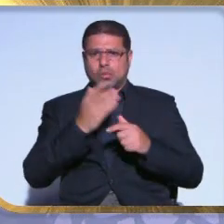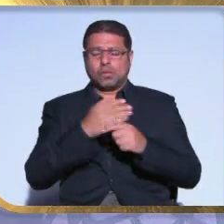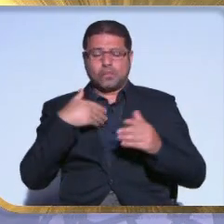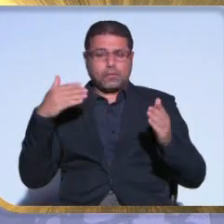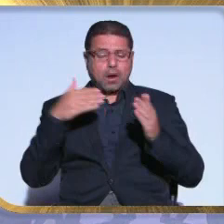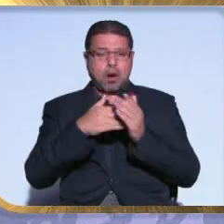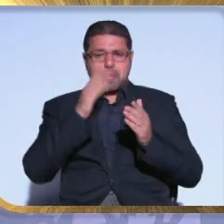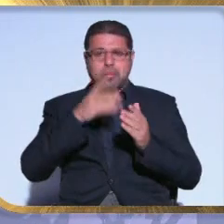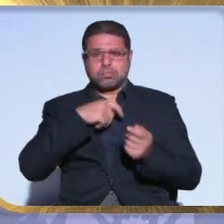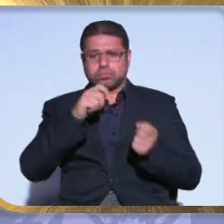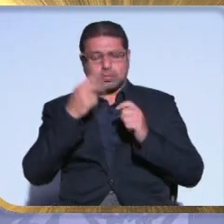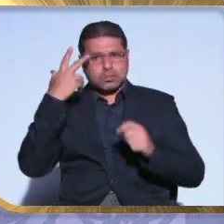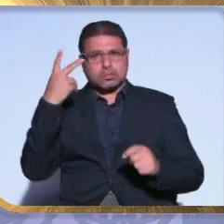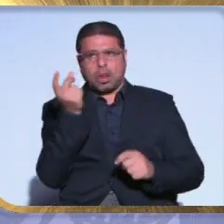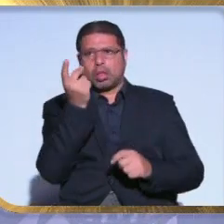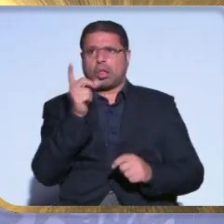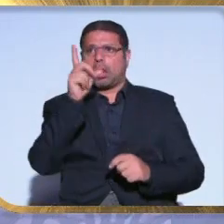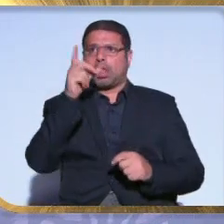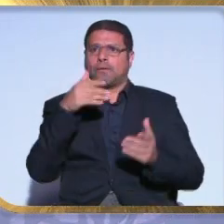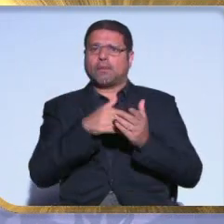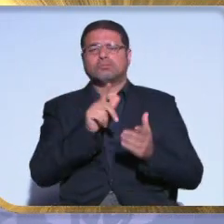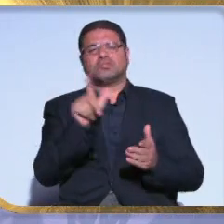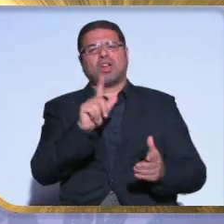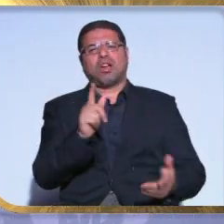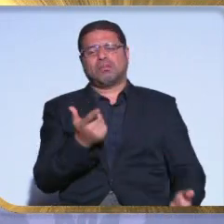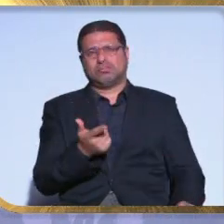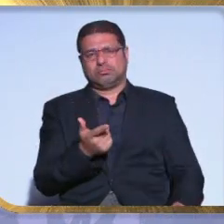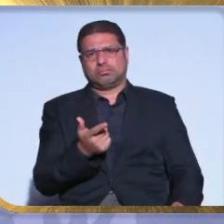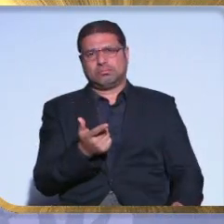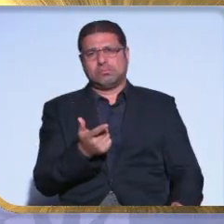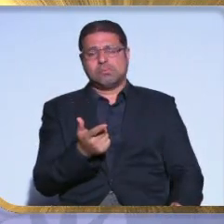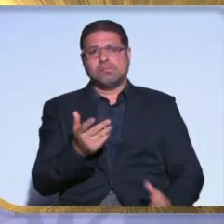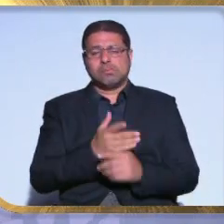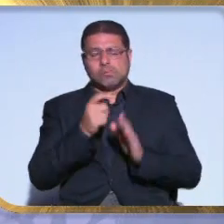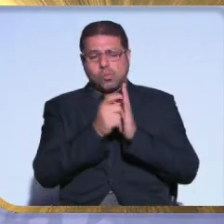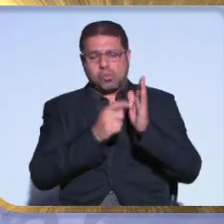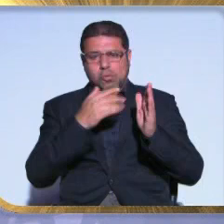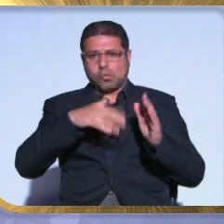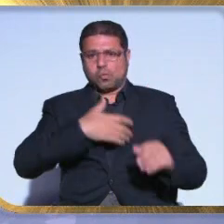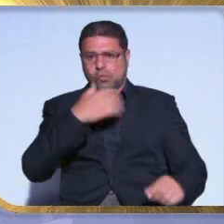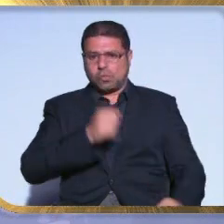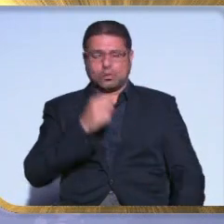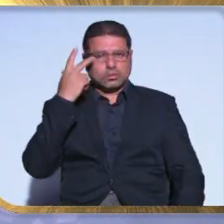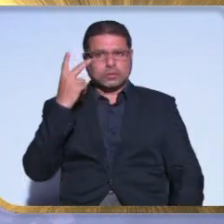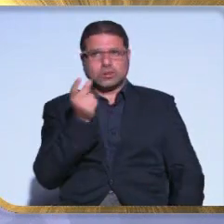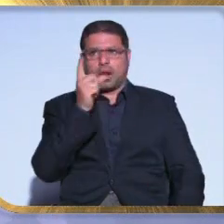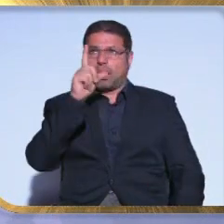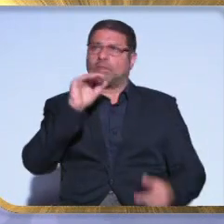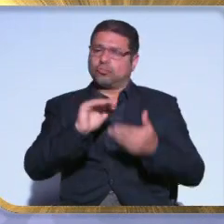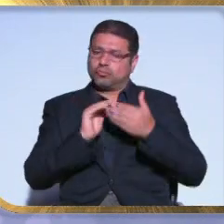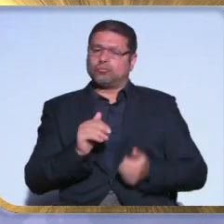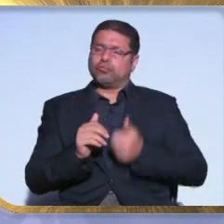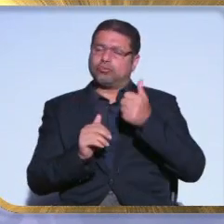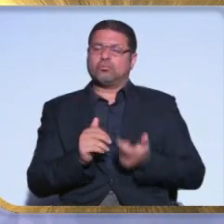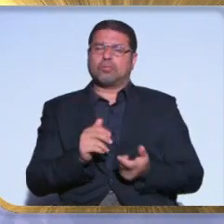مرحلة إنه يسيء الظن بالله، هذا لا يصح ولا يجوز، لأنه يجب على المؤمن أن يحسن الظن بمولاه،